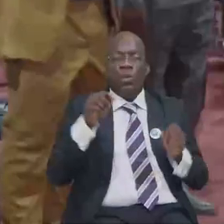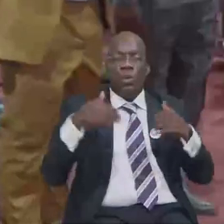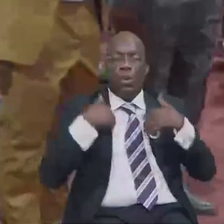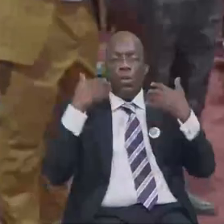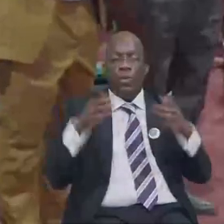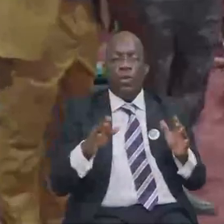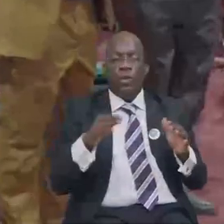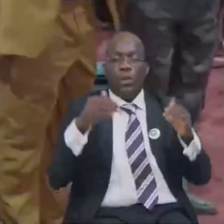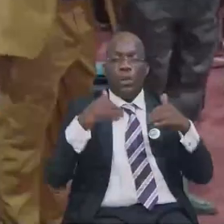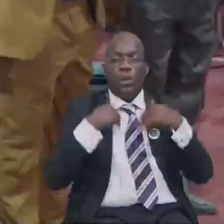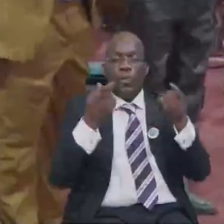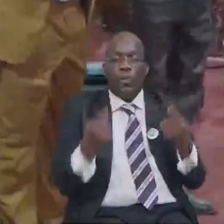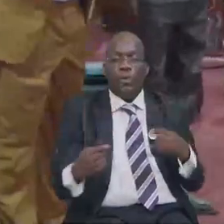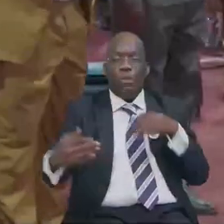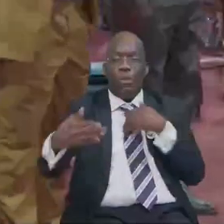Reviens.